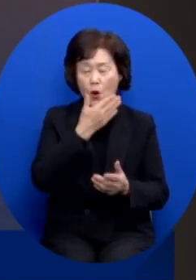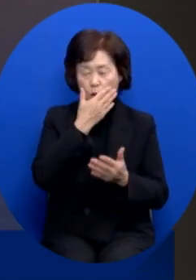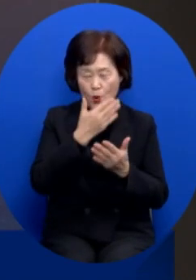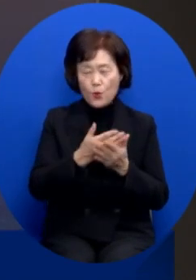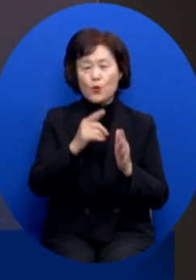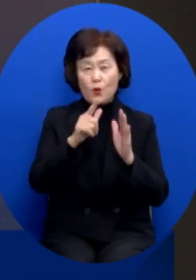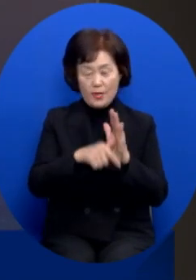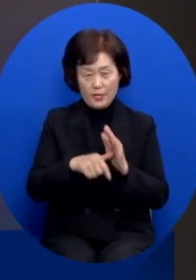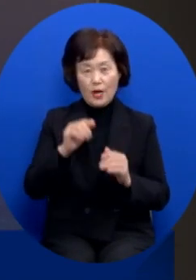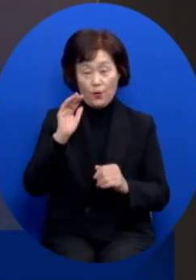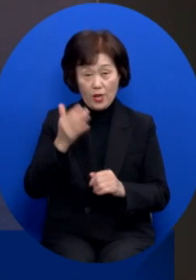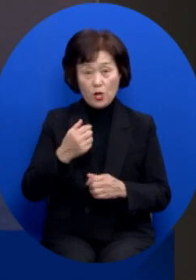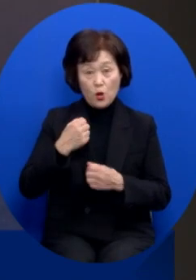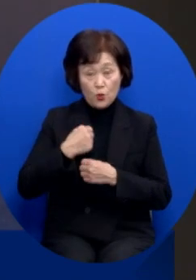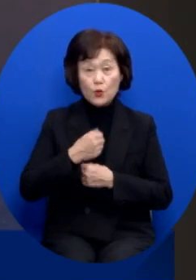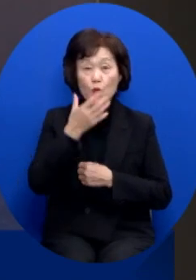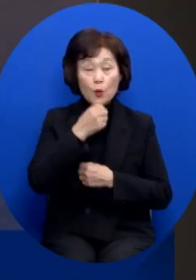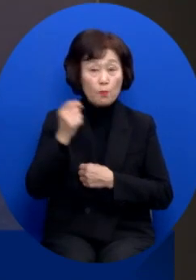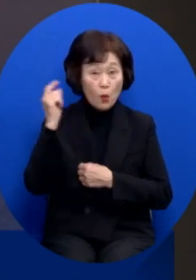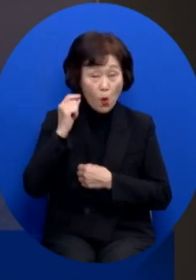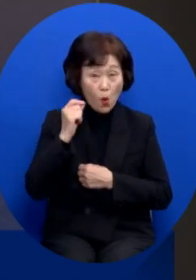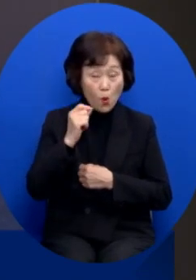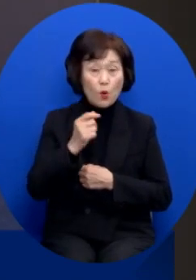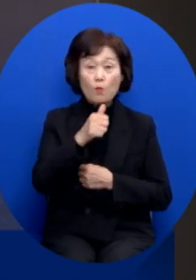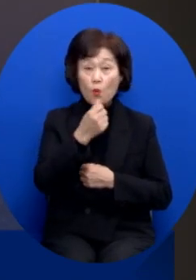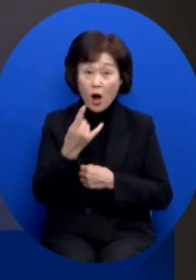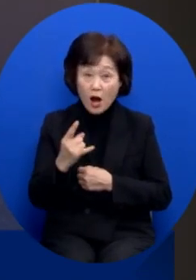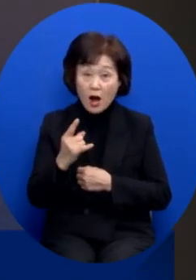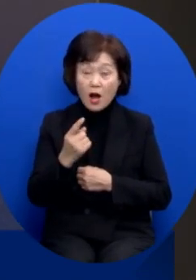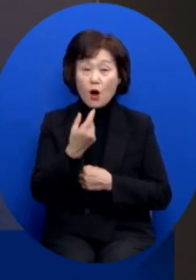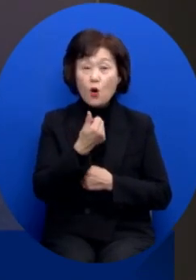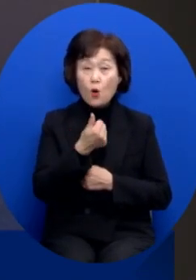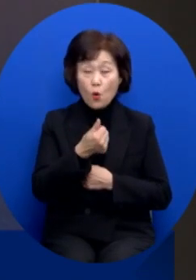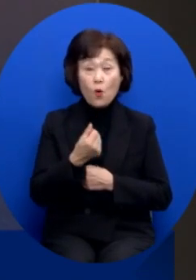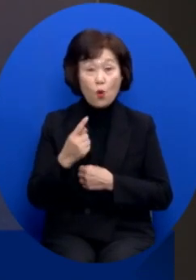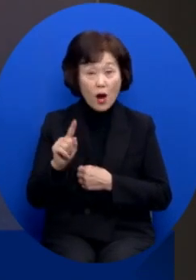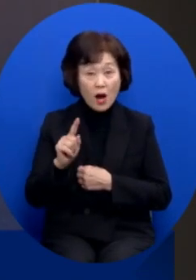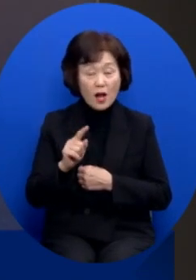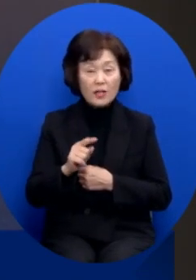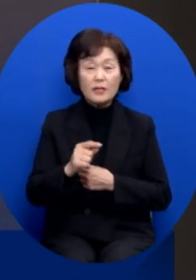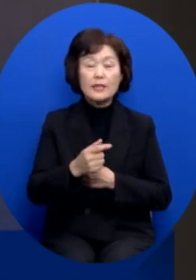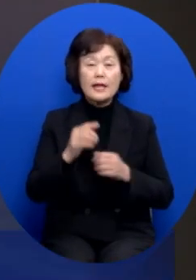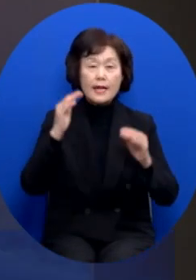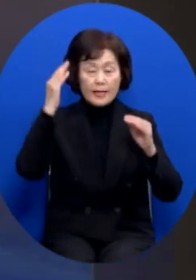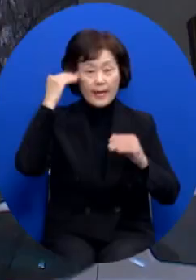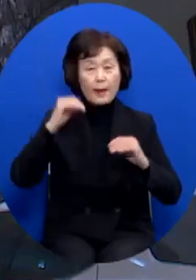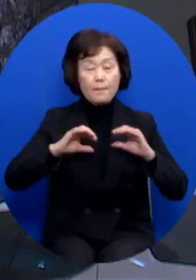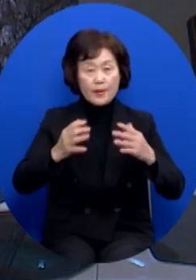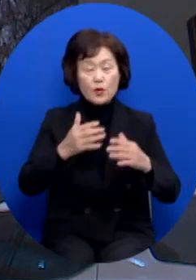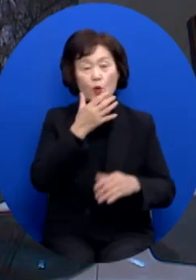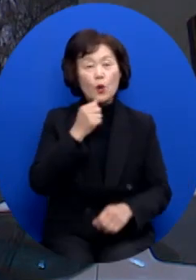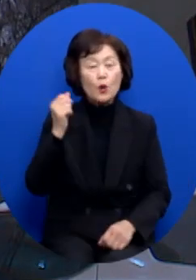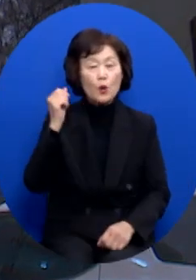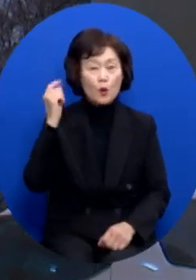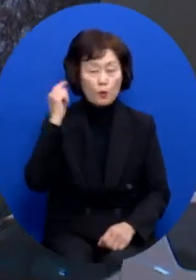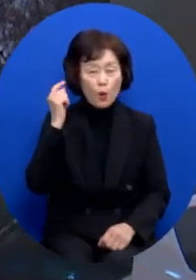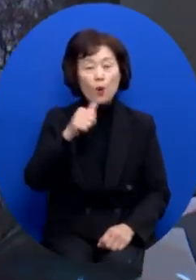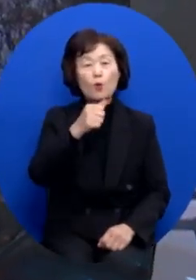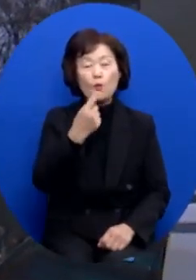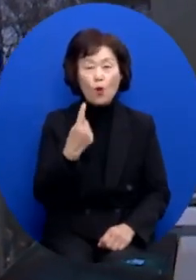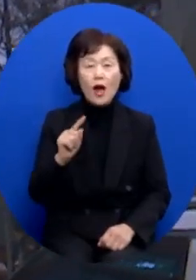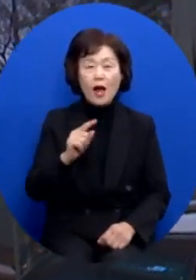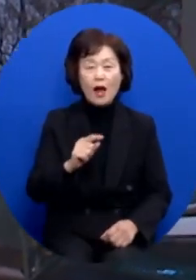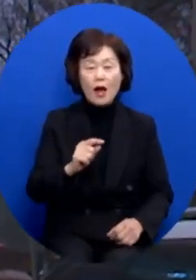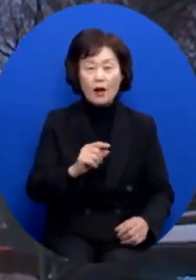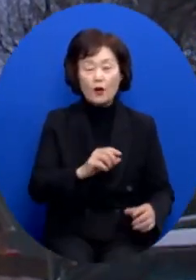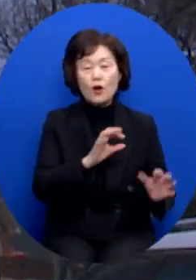것이고 군 복음화는 곧 대한민국 교회의 부흥으로 이어질 거라고 믿습니다. 복음화 후원회와